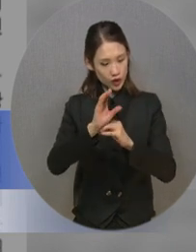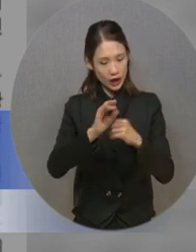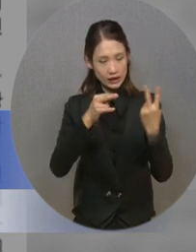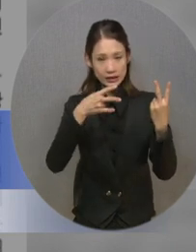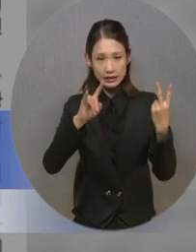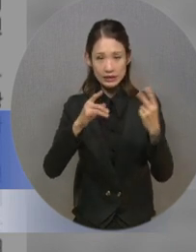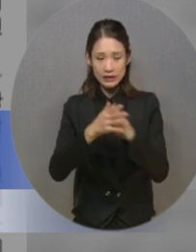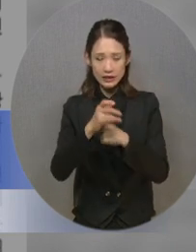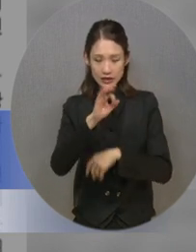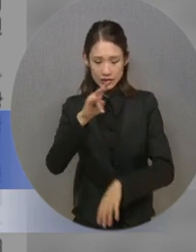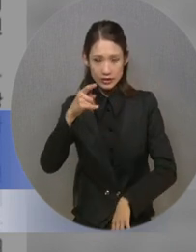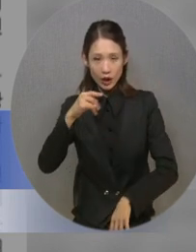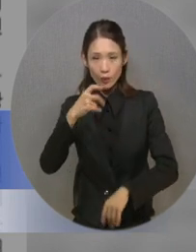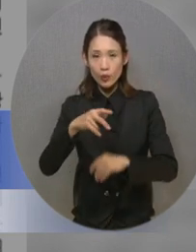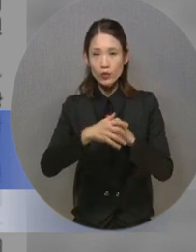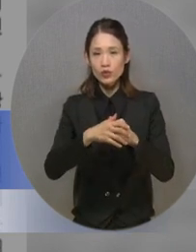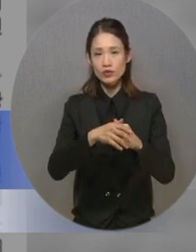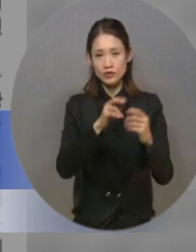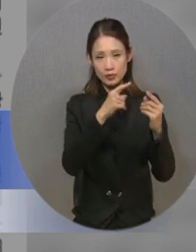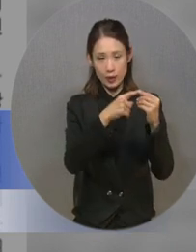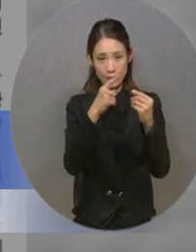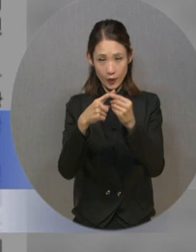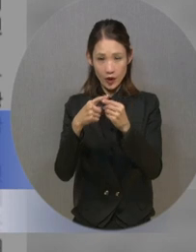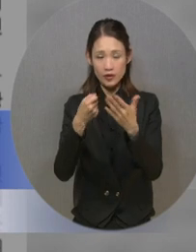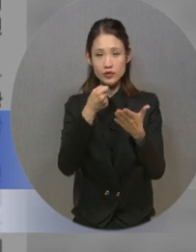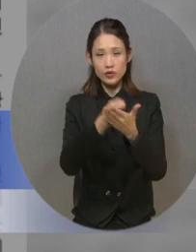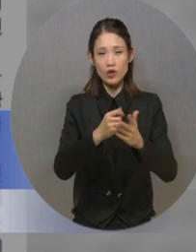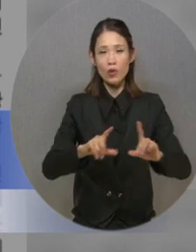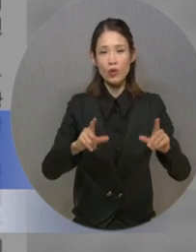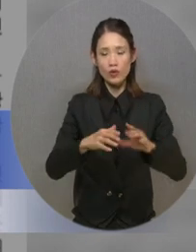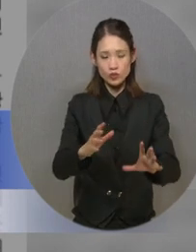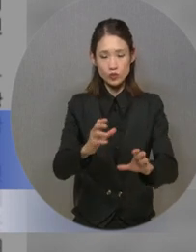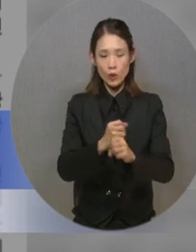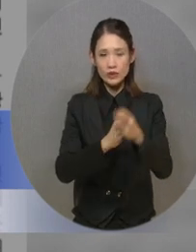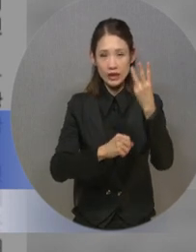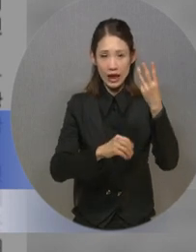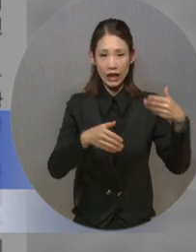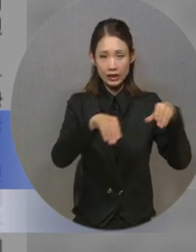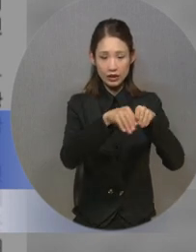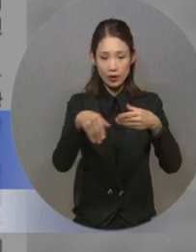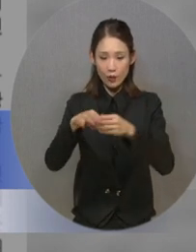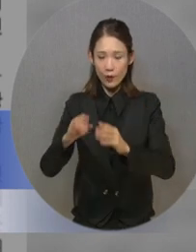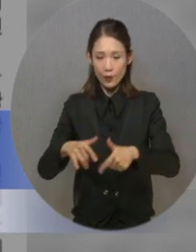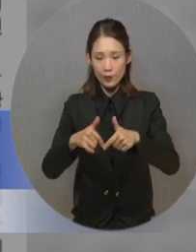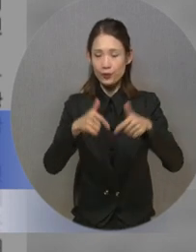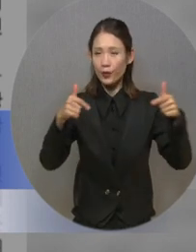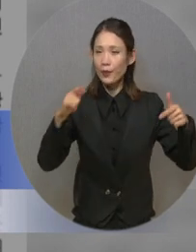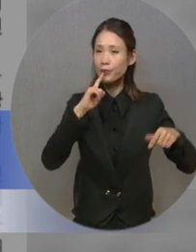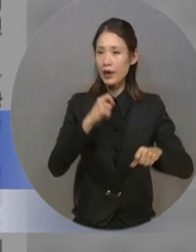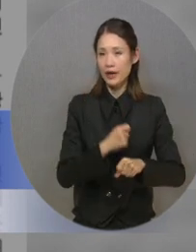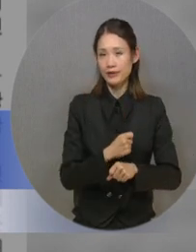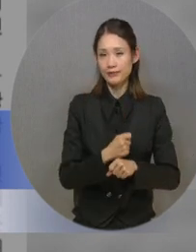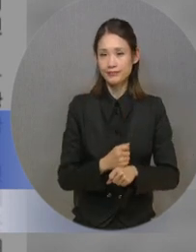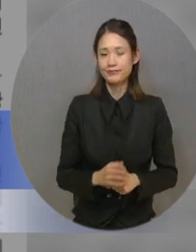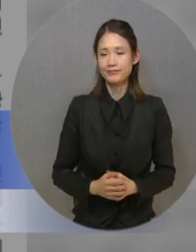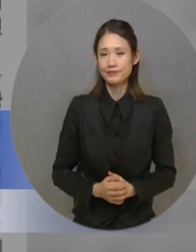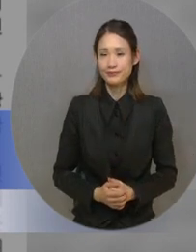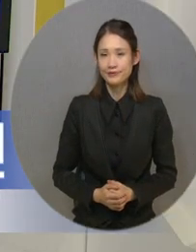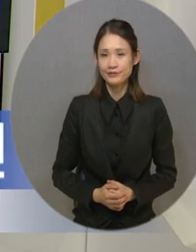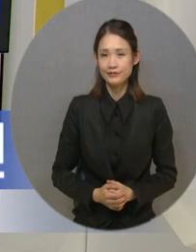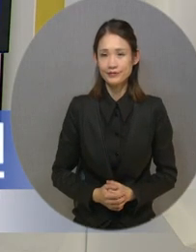목동병원과 성애병원을 지정해 올해 말까지 총 3개 속까지 확대한다는 소식을 전하고 있습니다